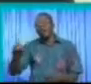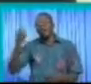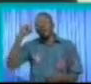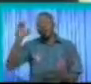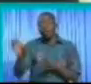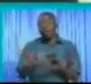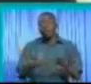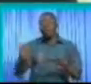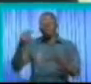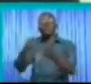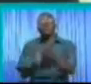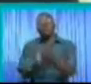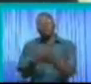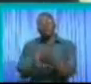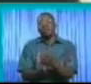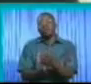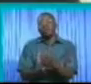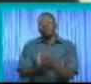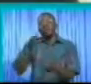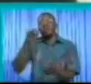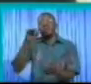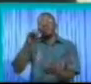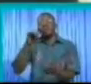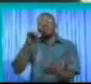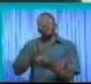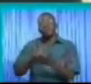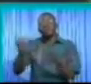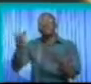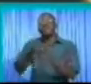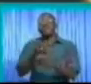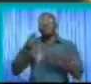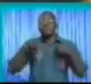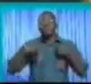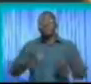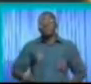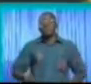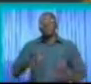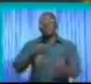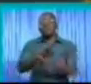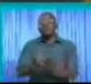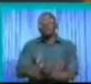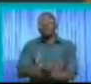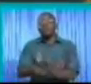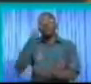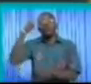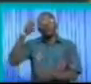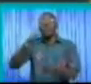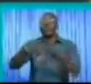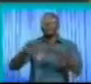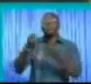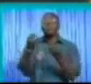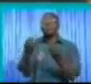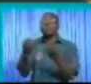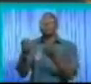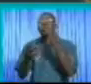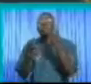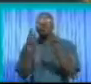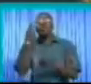au Ghana là-bas. C'est ça aussi, c'est notre tenue traditionnelle là-bas. On veut que les gens n'ont qu'à venir beaucoup pour venir